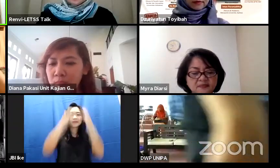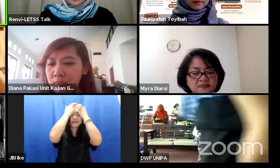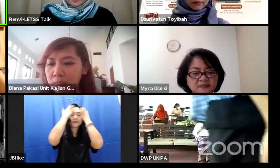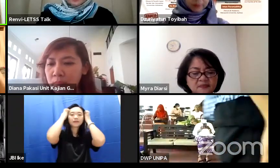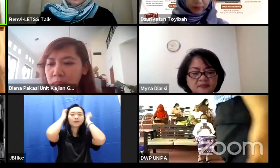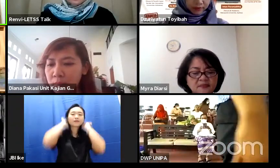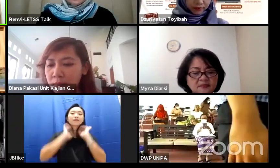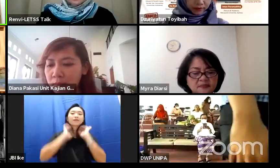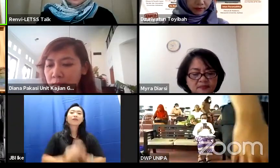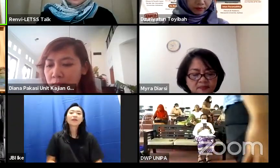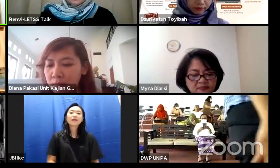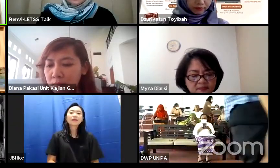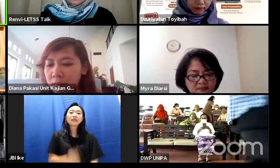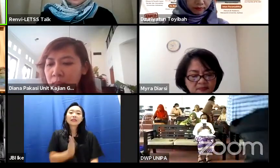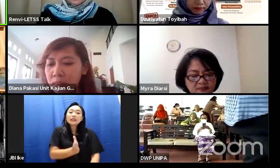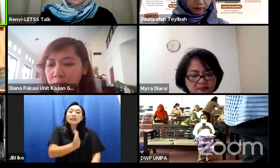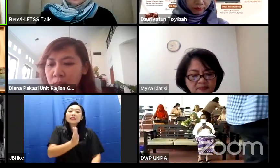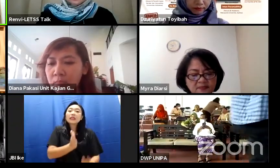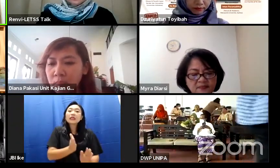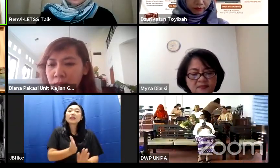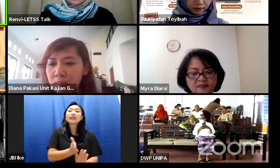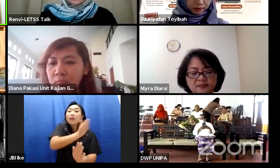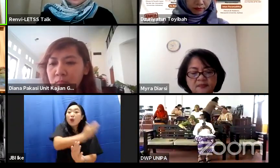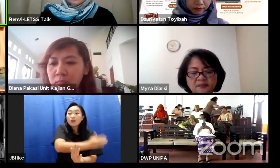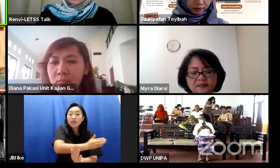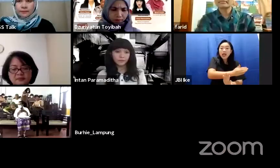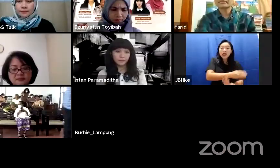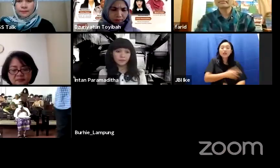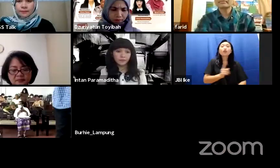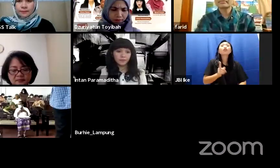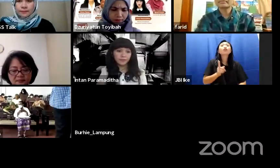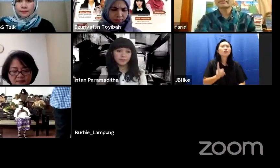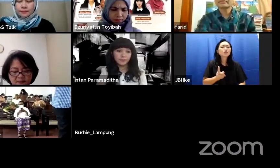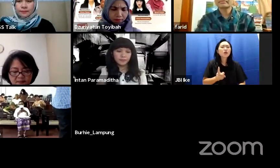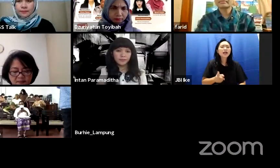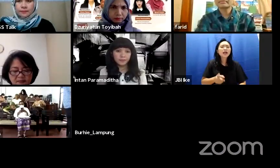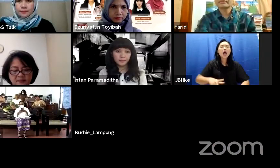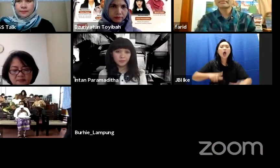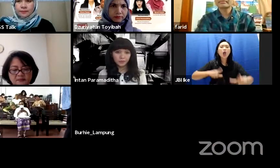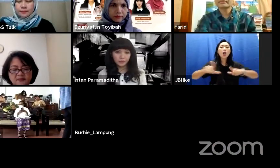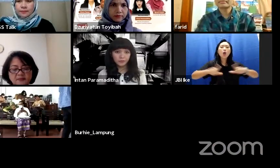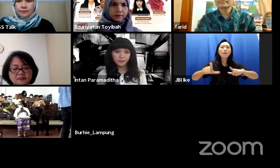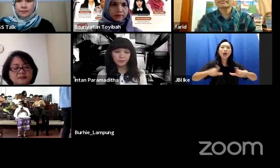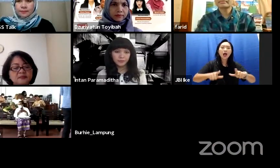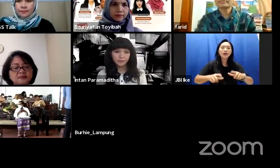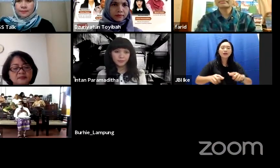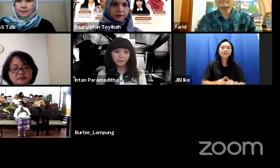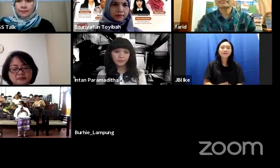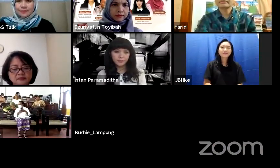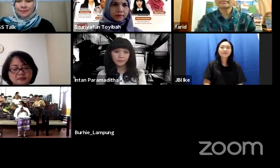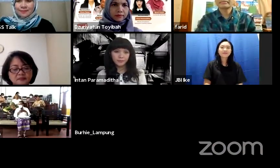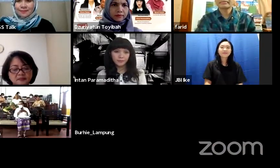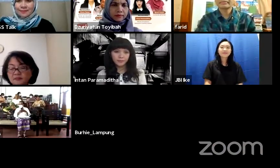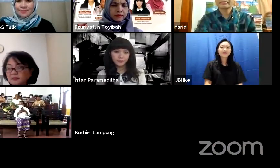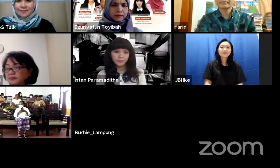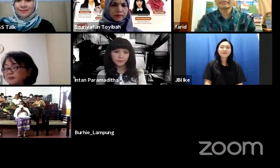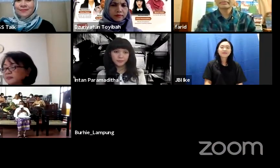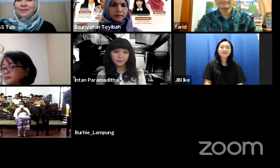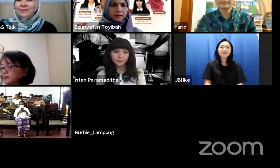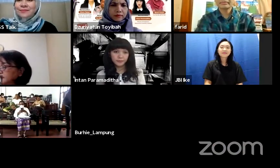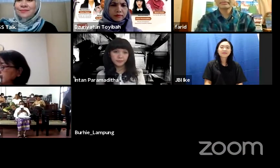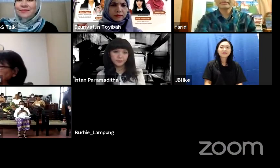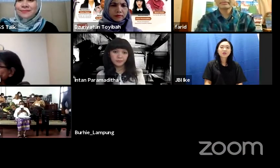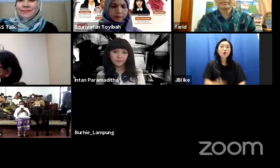Remaja pendidikan seks dan seksualitas bekerja sama dengan PERDIK atau Pergerakan Difabel Indonesia untuk Kesetaraan